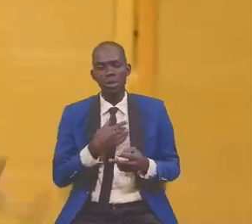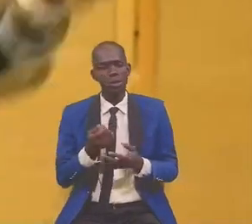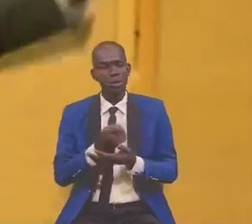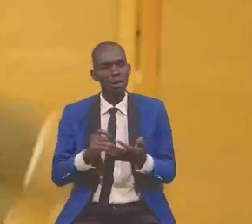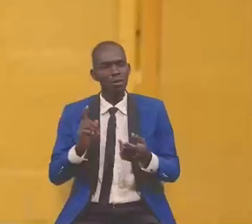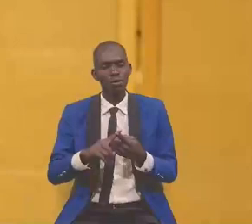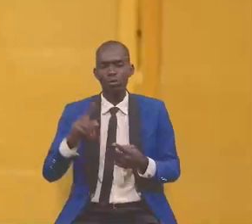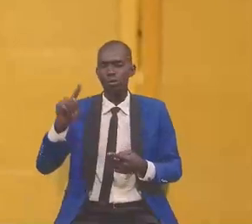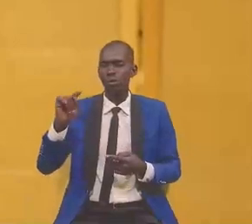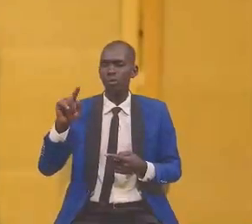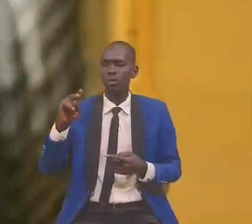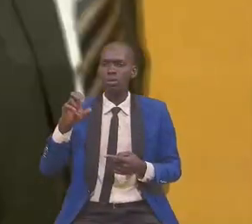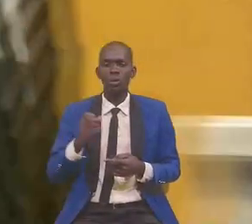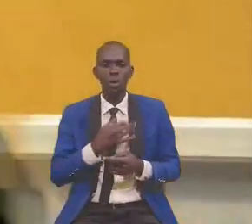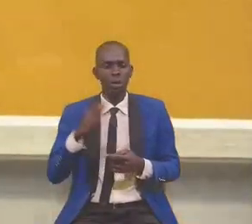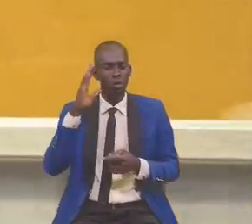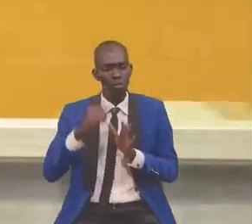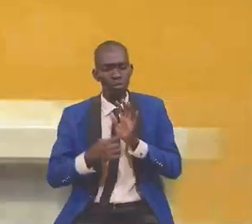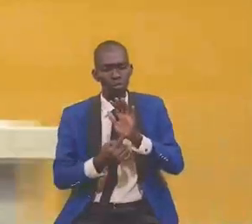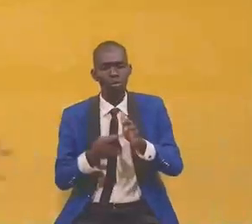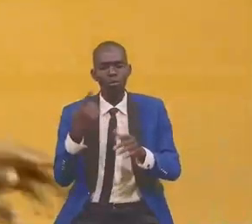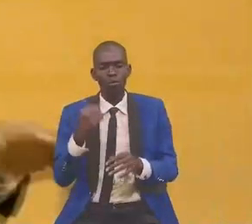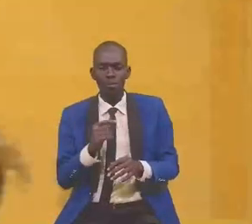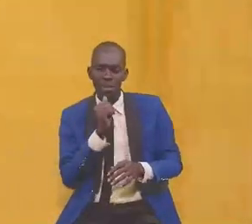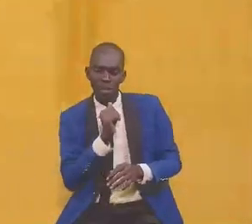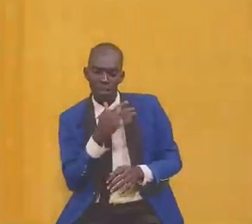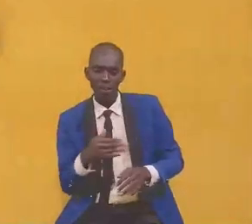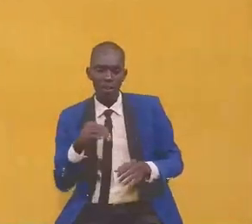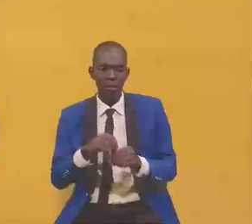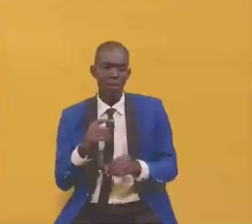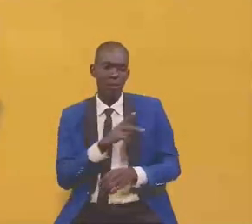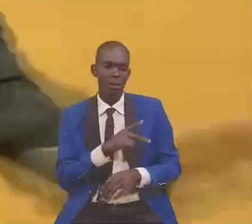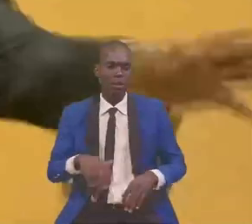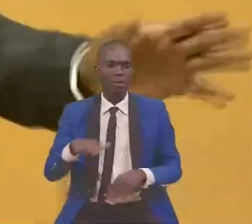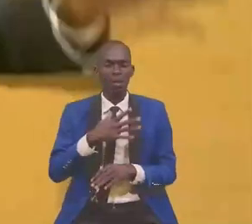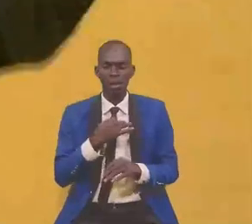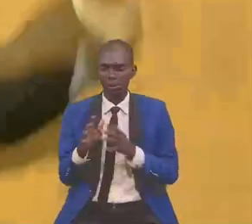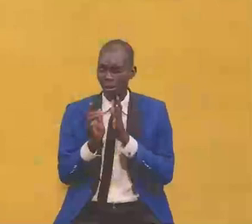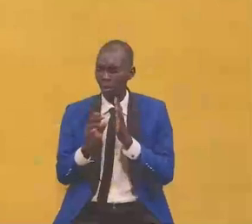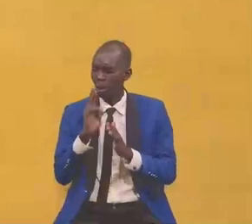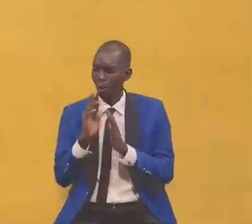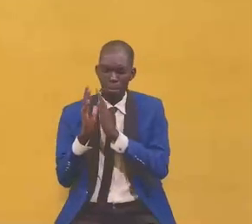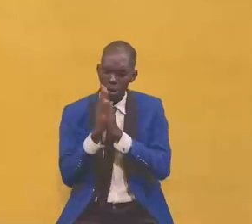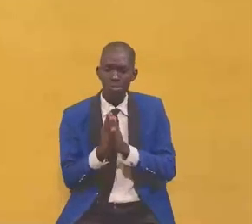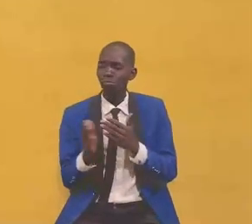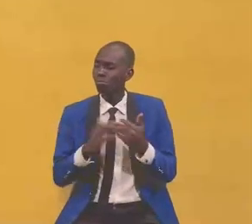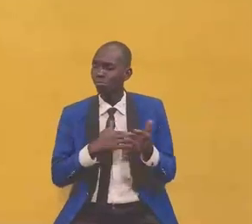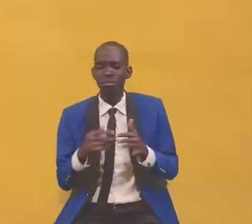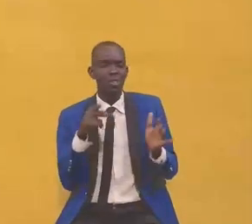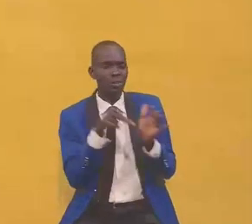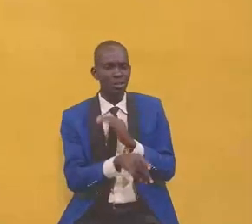insondables du royaume de Dieu. Et les chrétiens sont en train de prier, tue-le, tue-le, tue-le, qu'il meure. Ils ne mourront